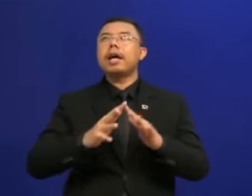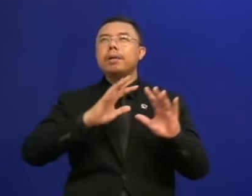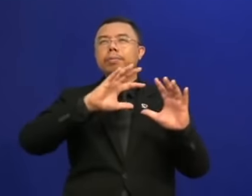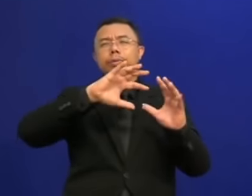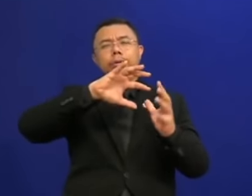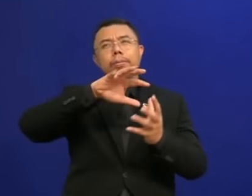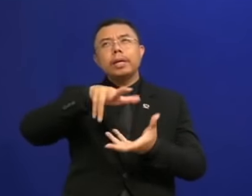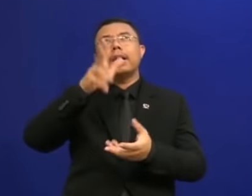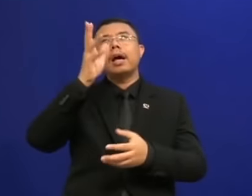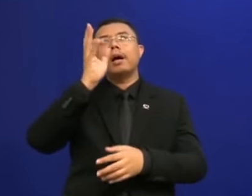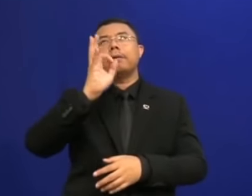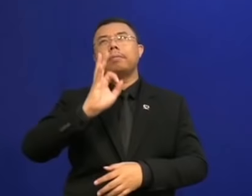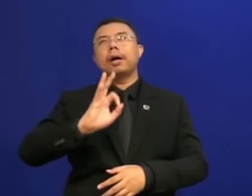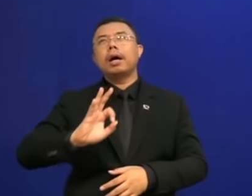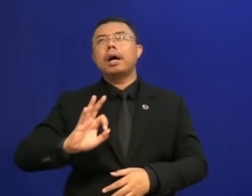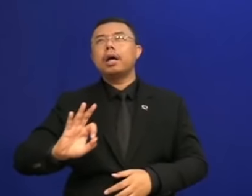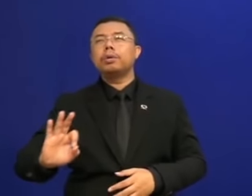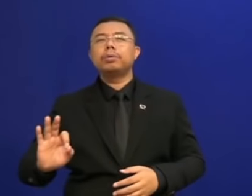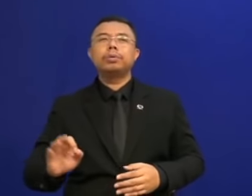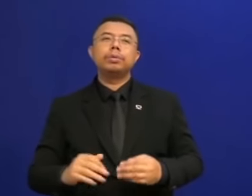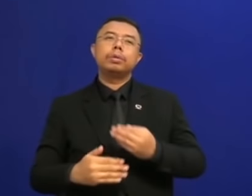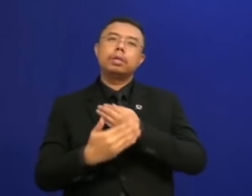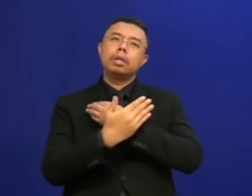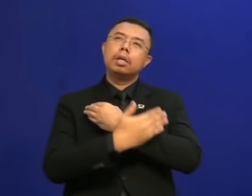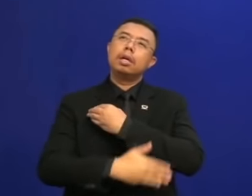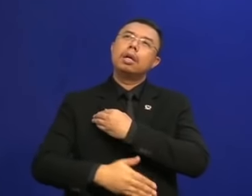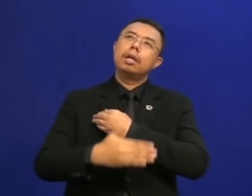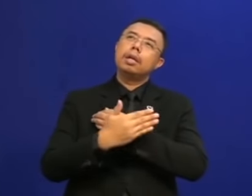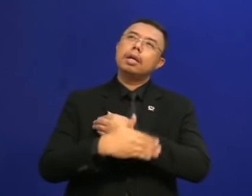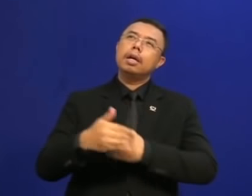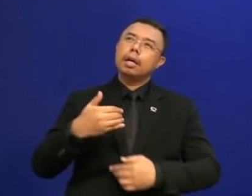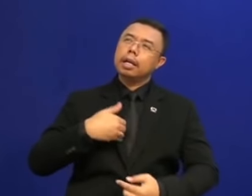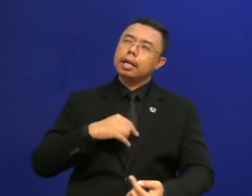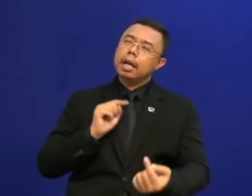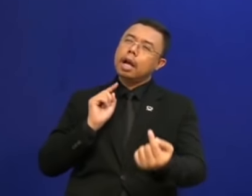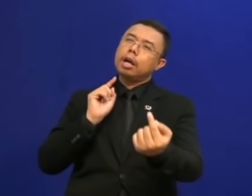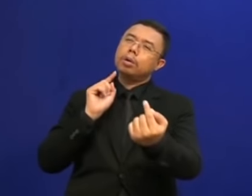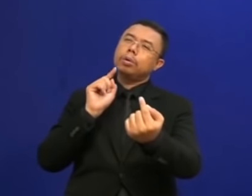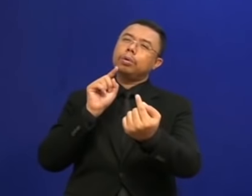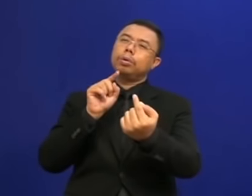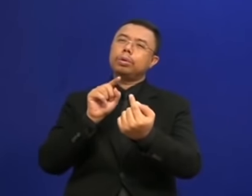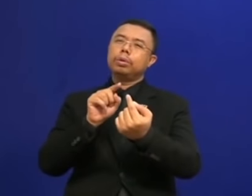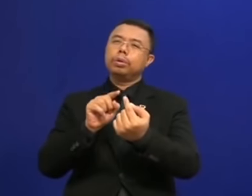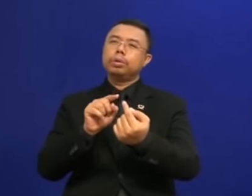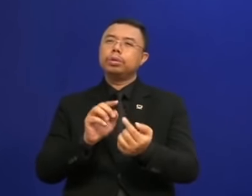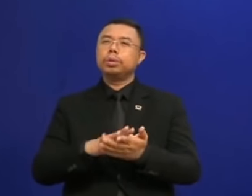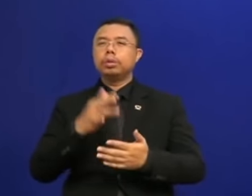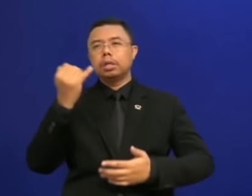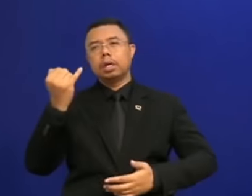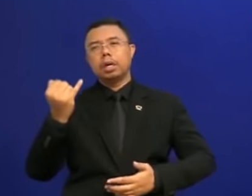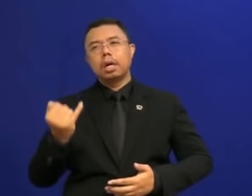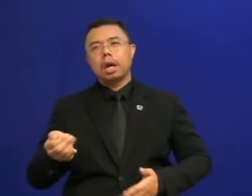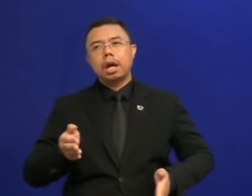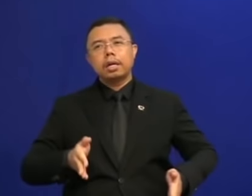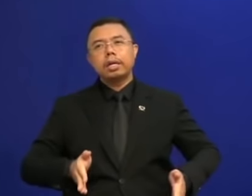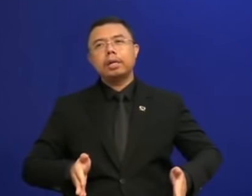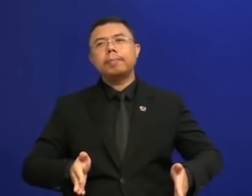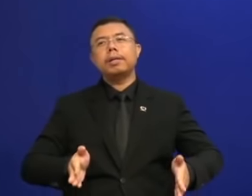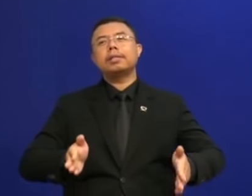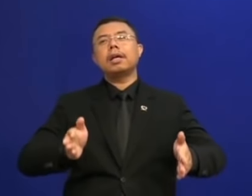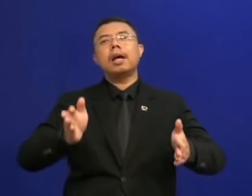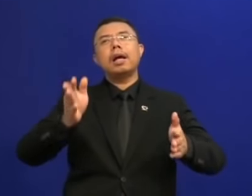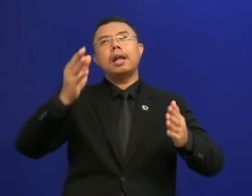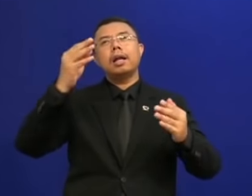Langit dan bumi yang baru, negeri yang kutuju.